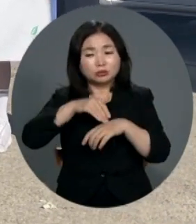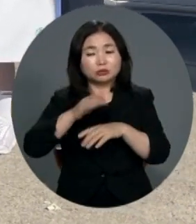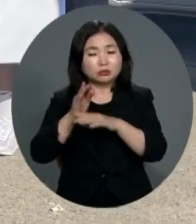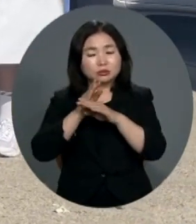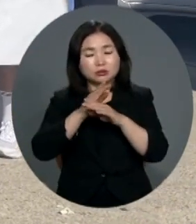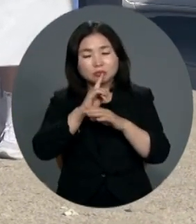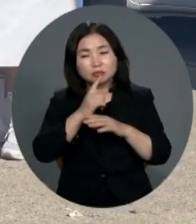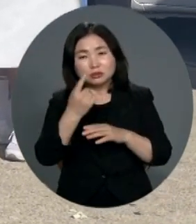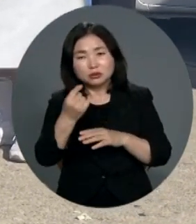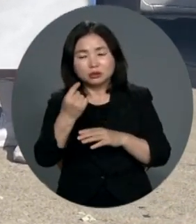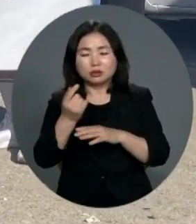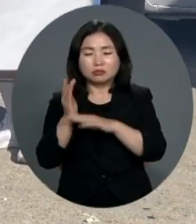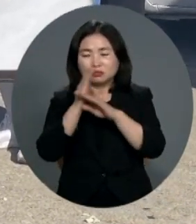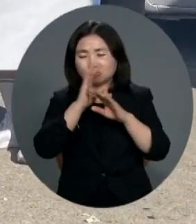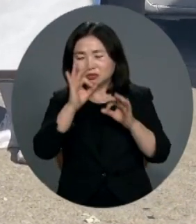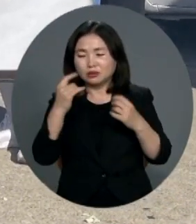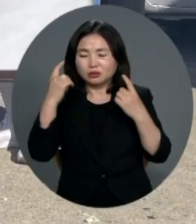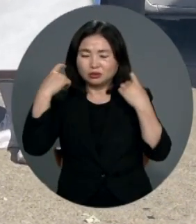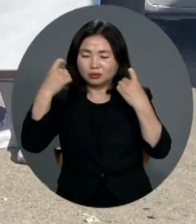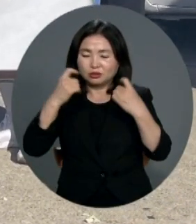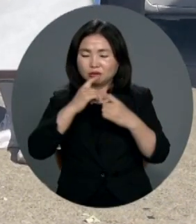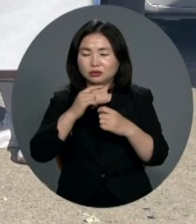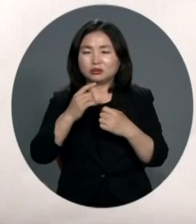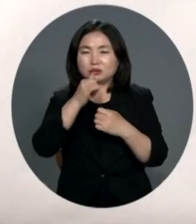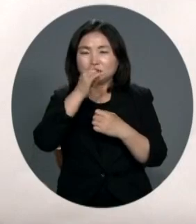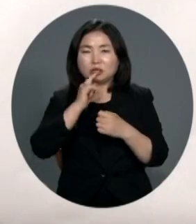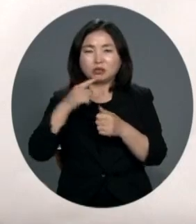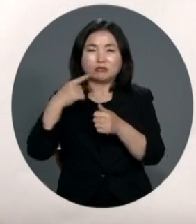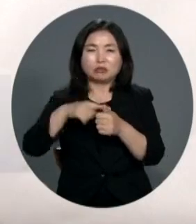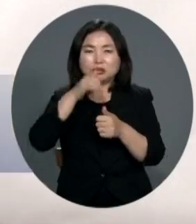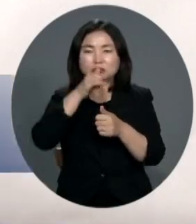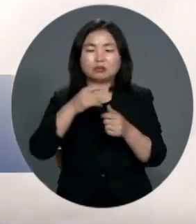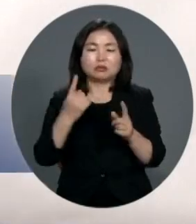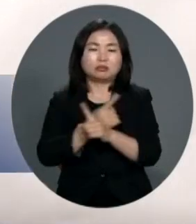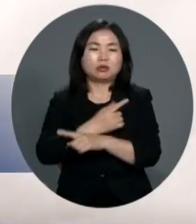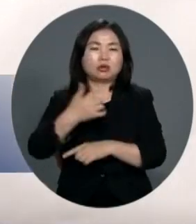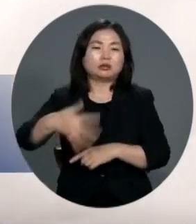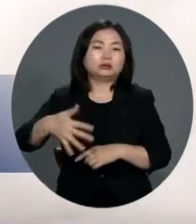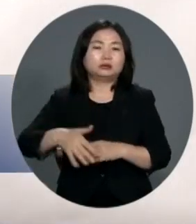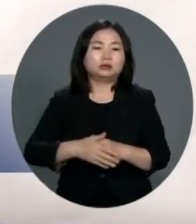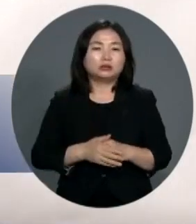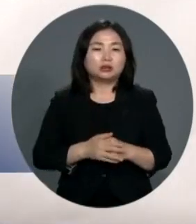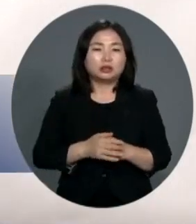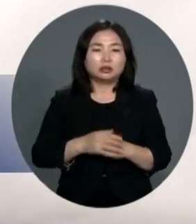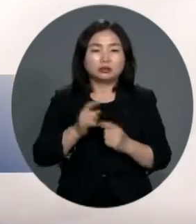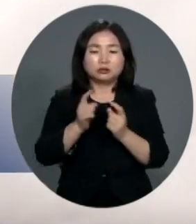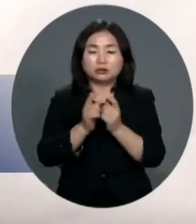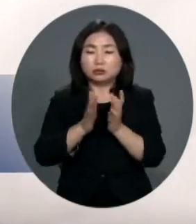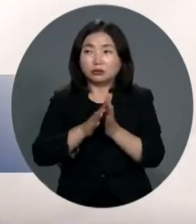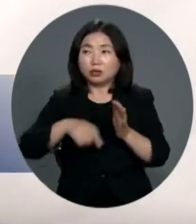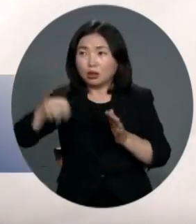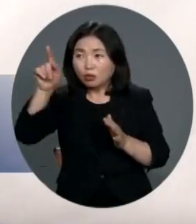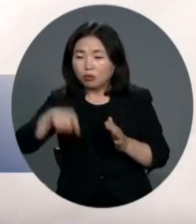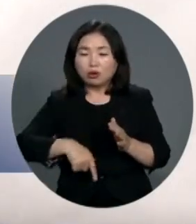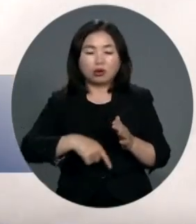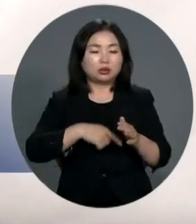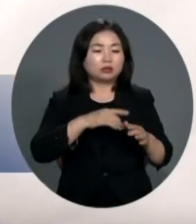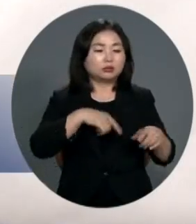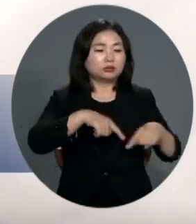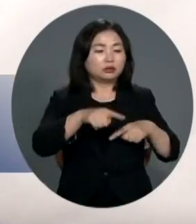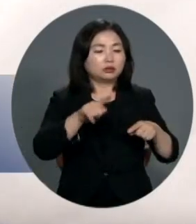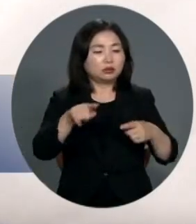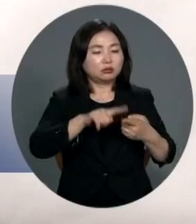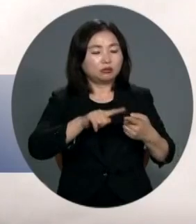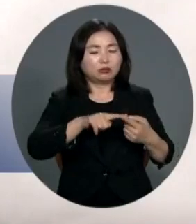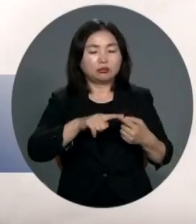있지만 개선되지 않고 있다고 지적합니다. 직접적으로 정책에 반영되거나 좀 그런 거는 거의 좀 없더라고